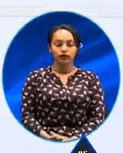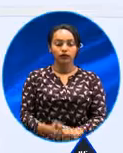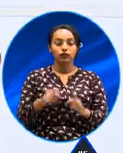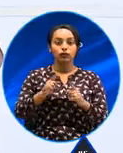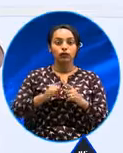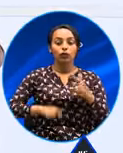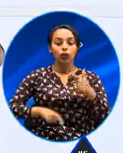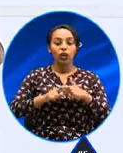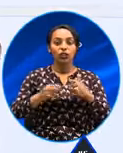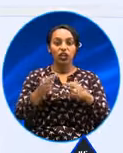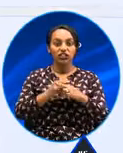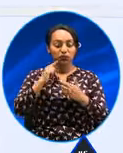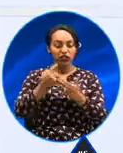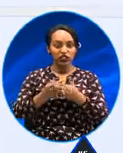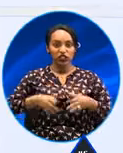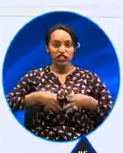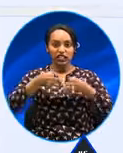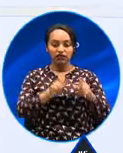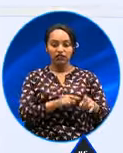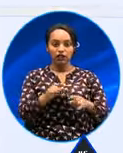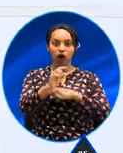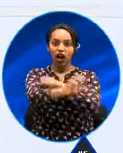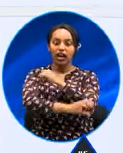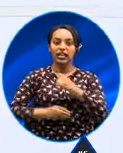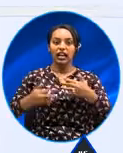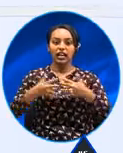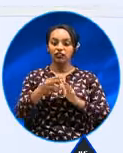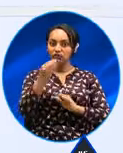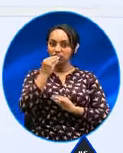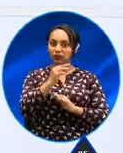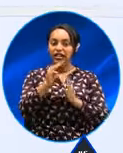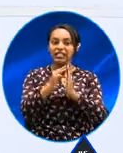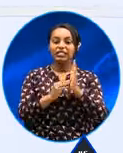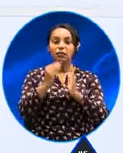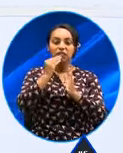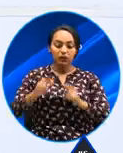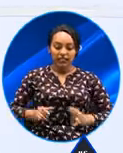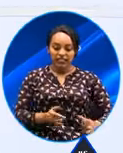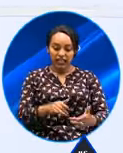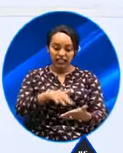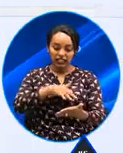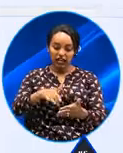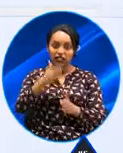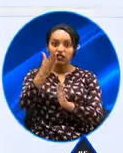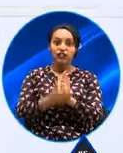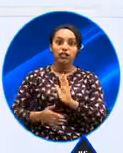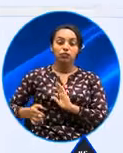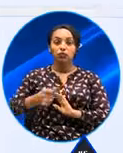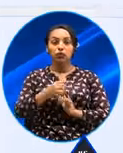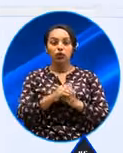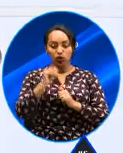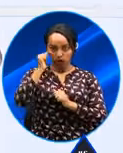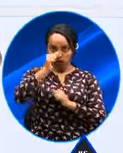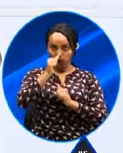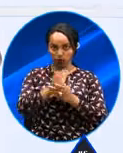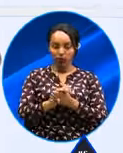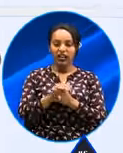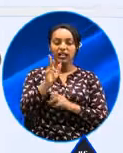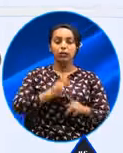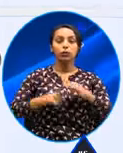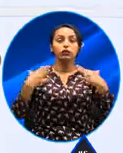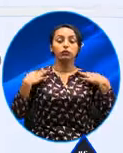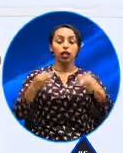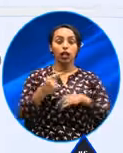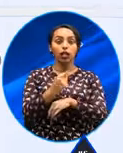ወደ ሁለተኛው አጭር መረጃ የሳልፍ ደግሞ አገር አቀፍ የምግብና ስነ ምግብ ስትራቴጂ ጥናት ሊከናወን መሆኑን የኢትዮጵያ